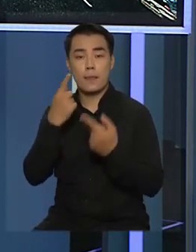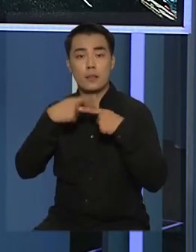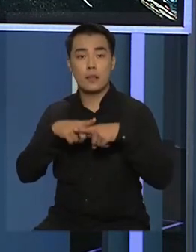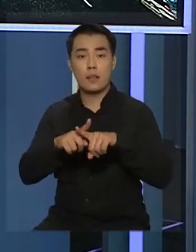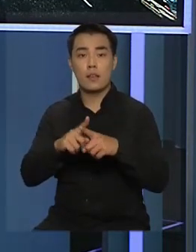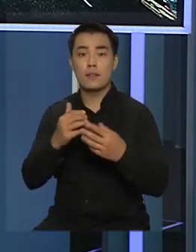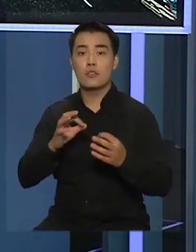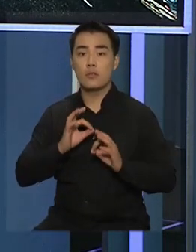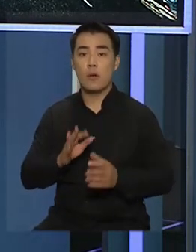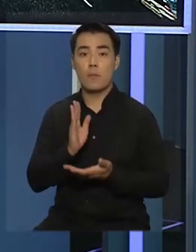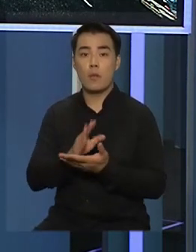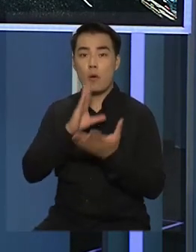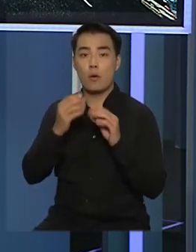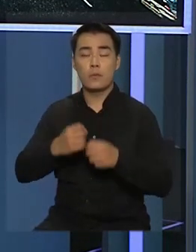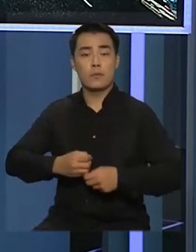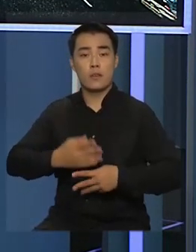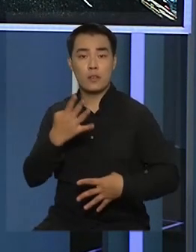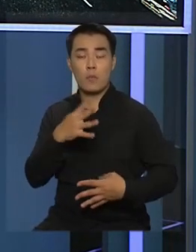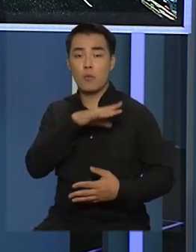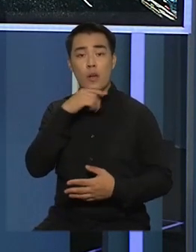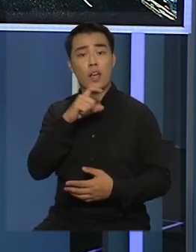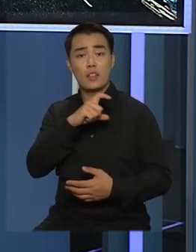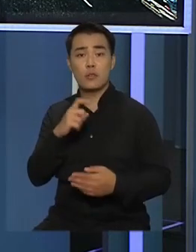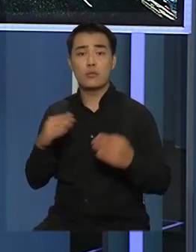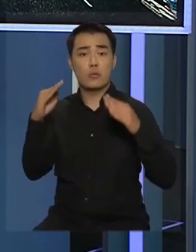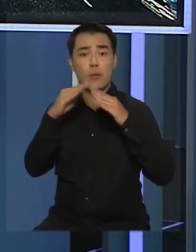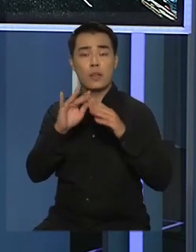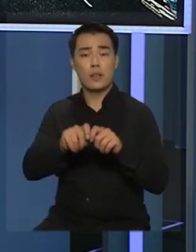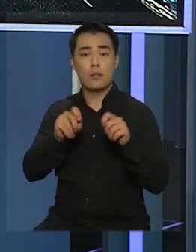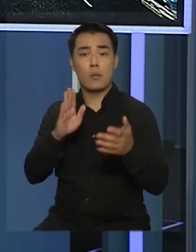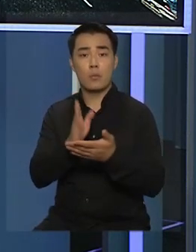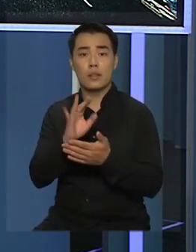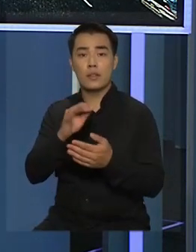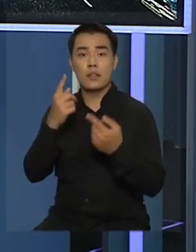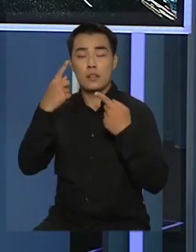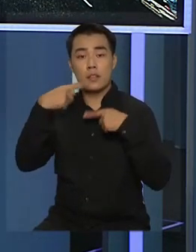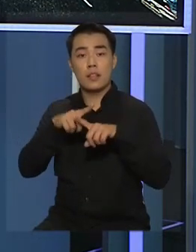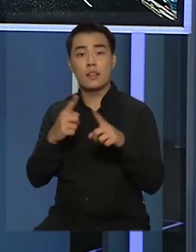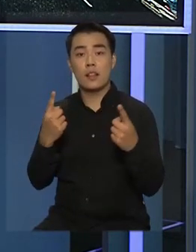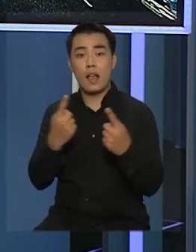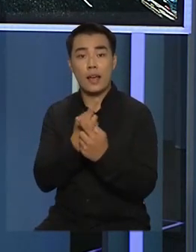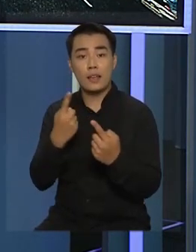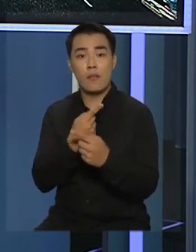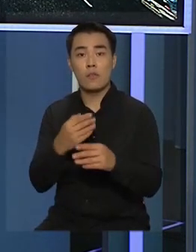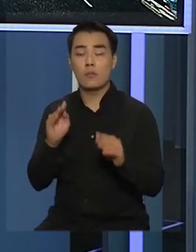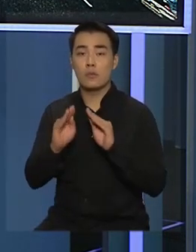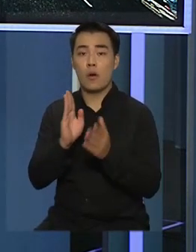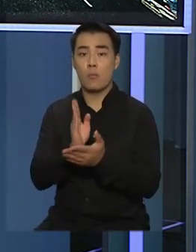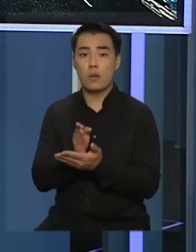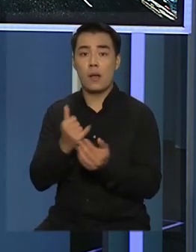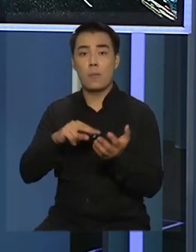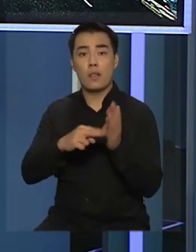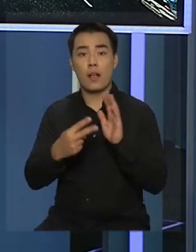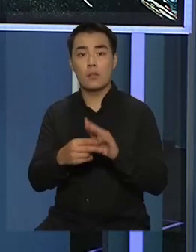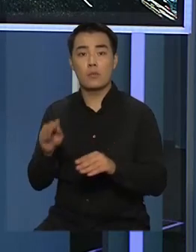Чиновники возведут там высотки, построят социальные объекты и создадут инфраструктуру. Изменения уже внесли в генеральный план